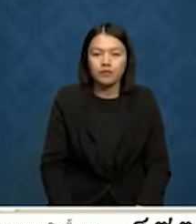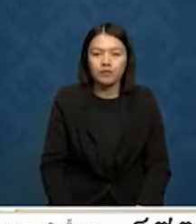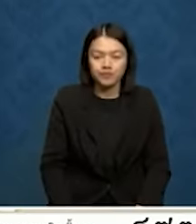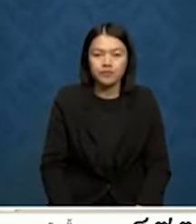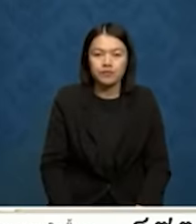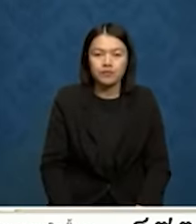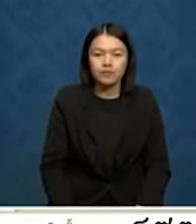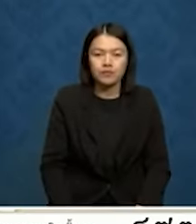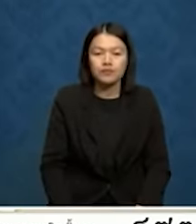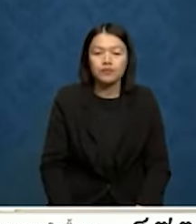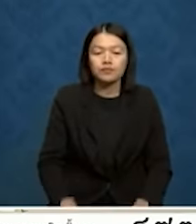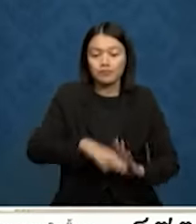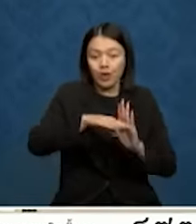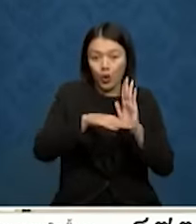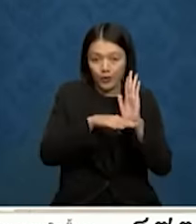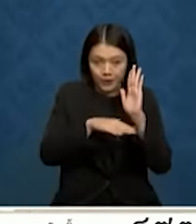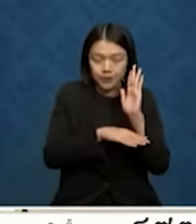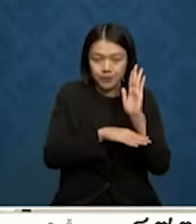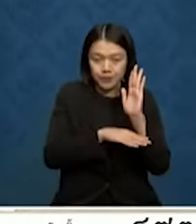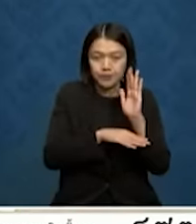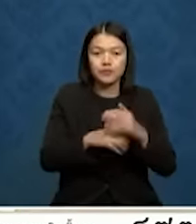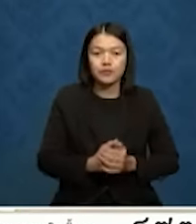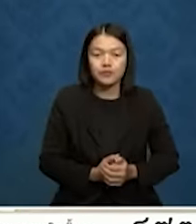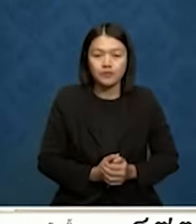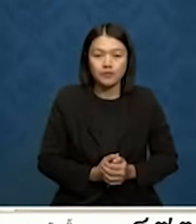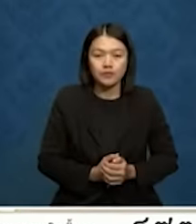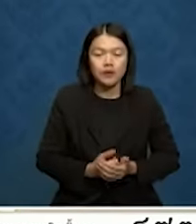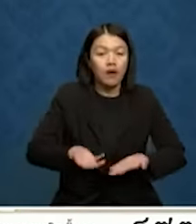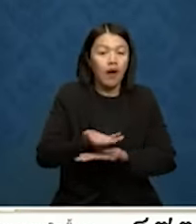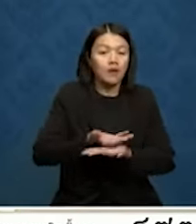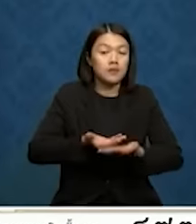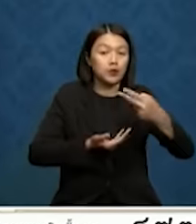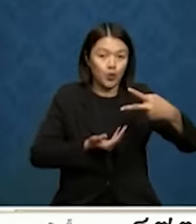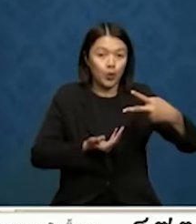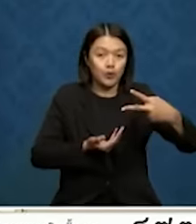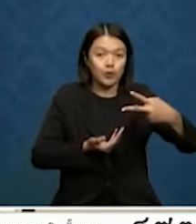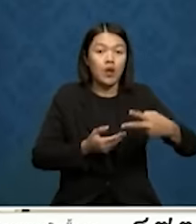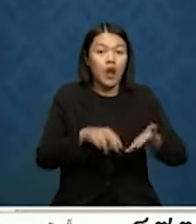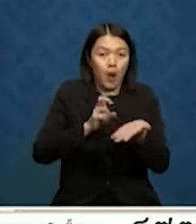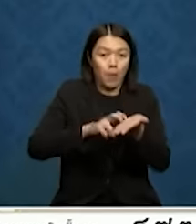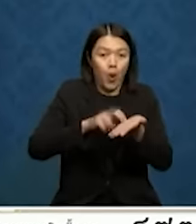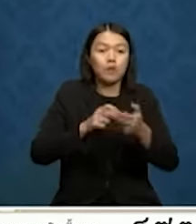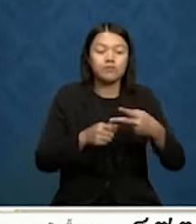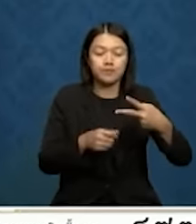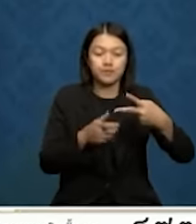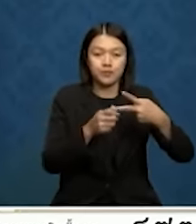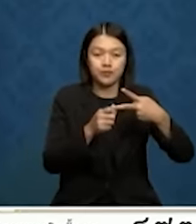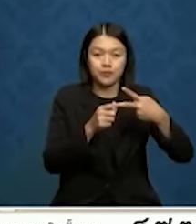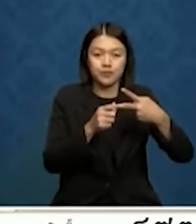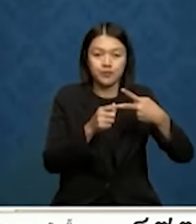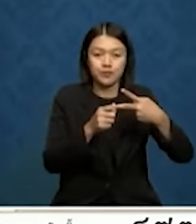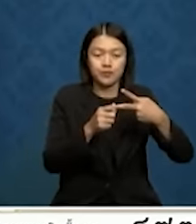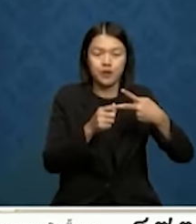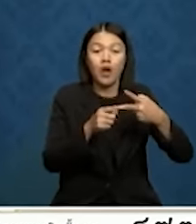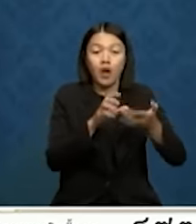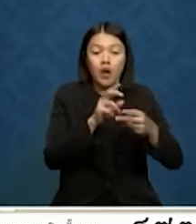ไรอันนั้นเป็นขั้นตอนต่อไปแต่ประการแรกก็ขอหารือสองเรื่องคือการรับรองนะ